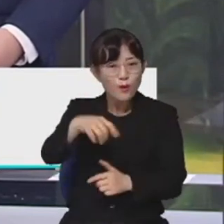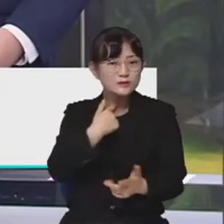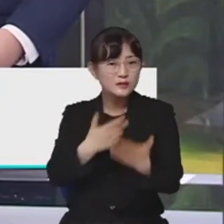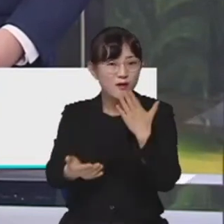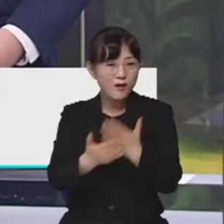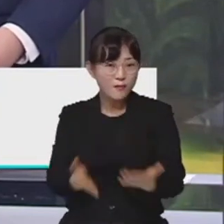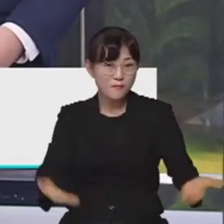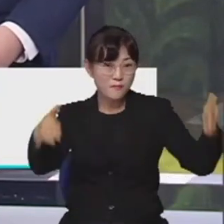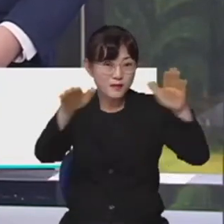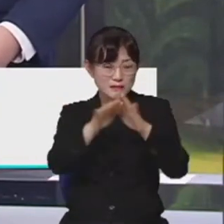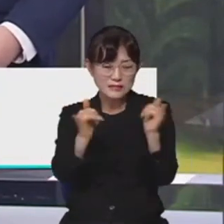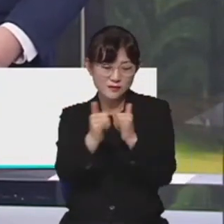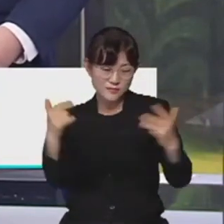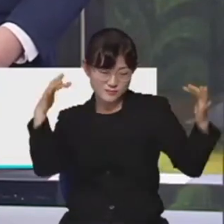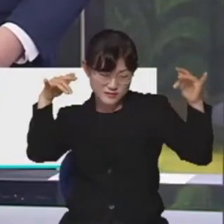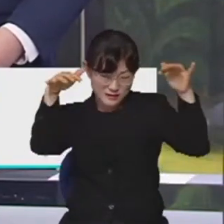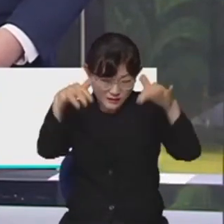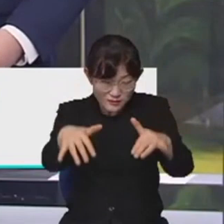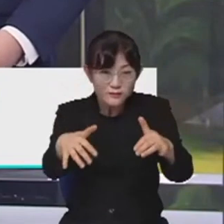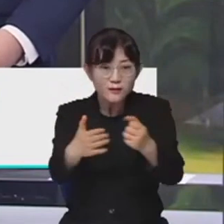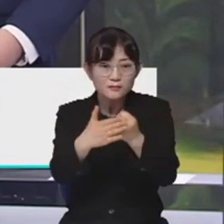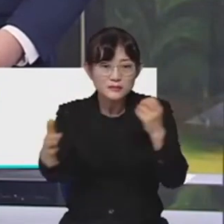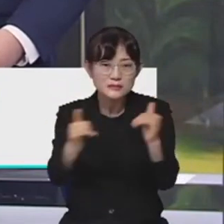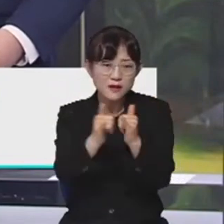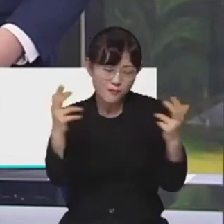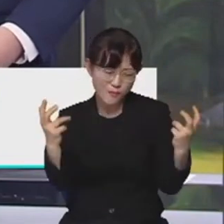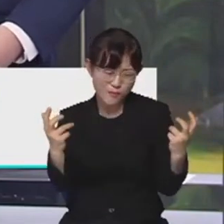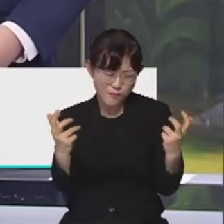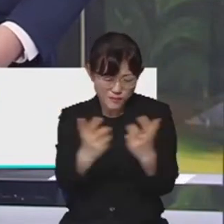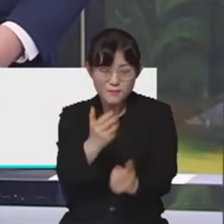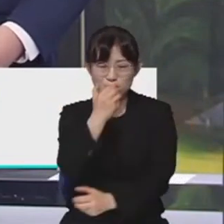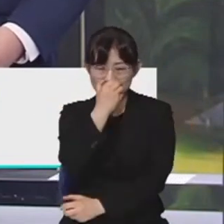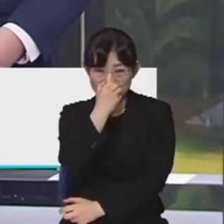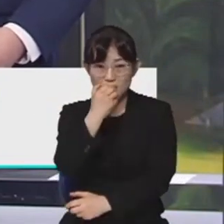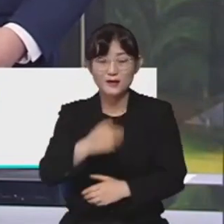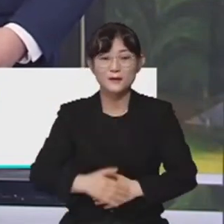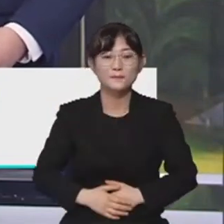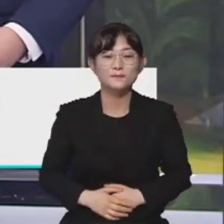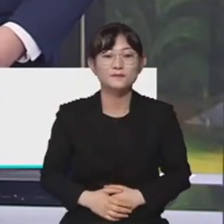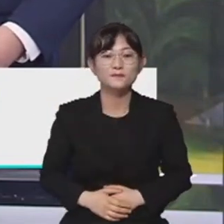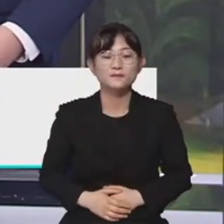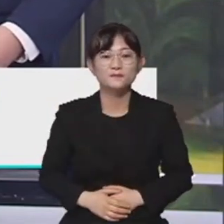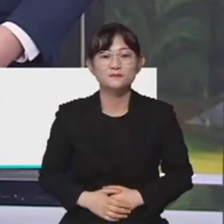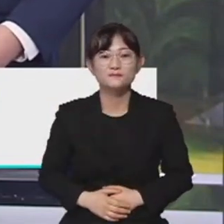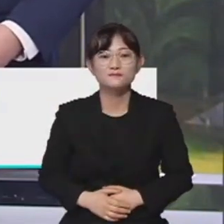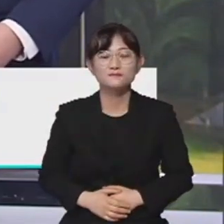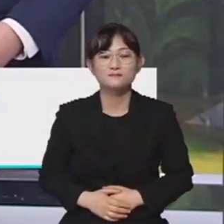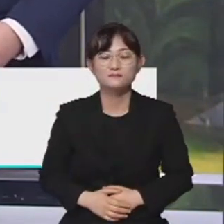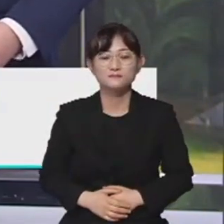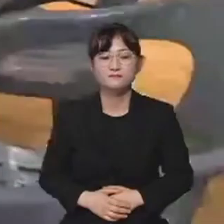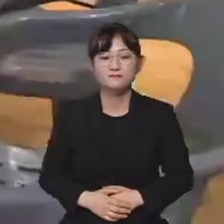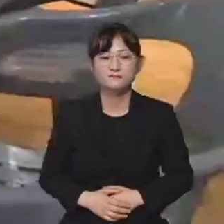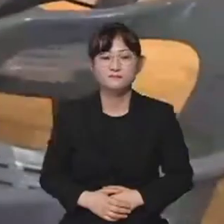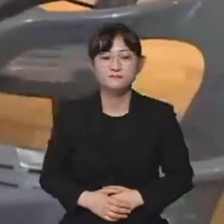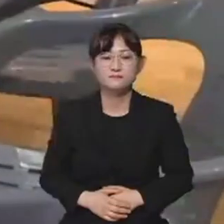가족들의 발길이 몰리면서 가는 곳마다 발 디딜 틈 없이 북적였습니다. 정의진 기자입니다.